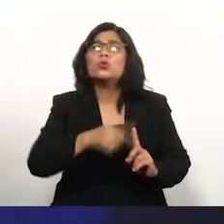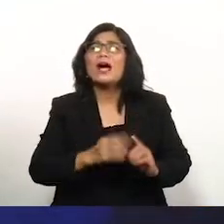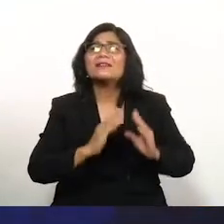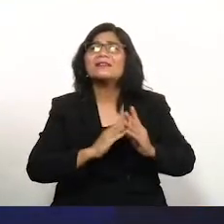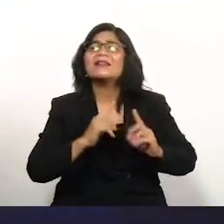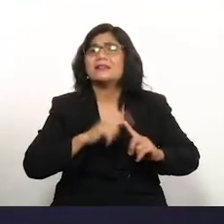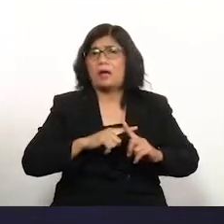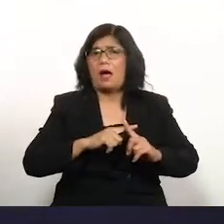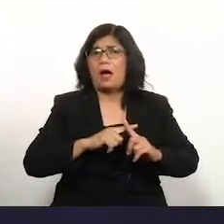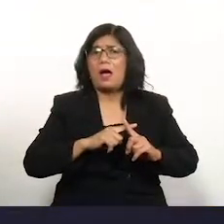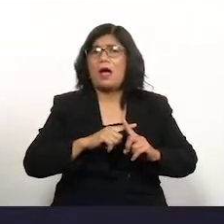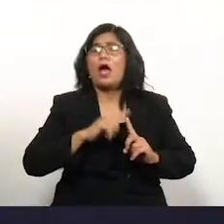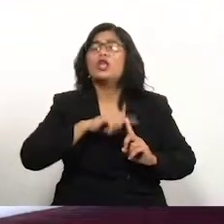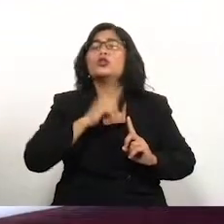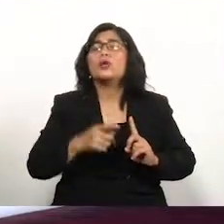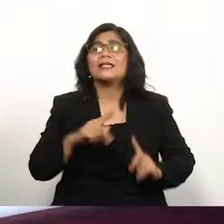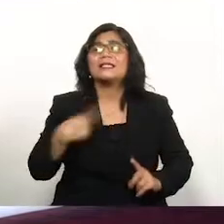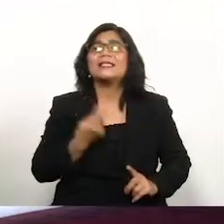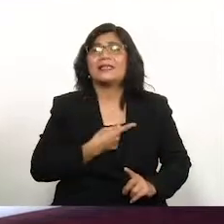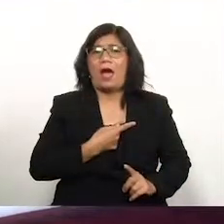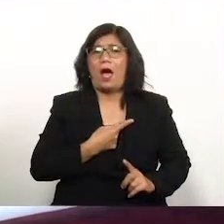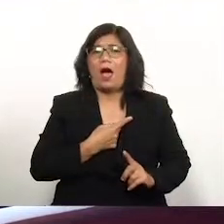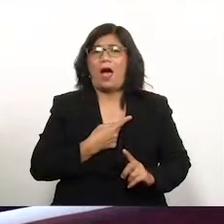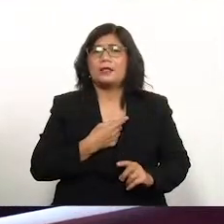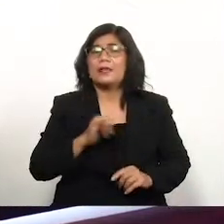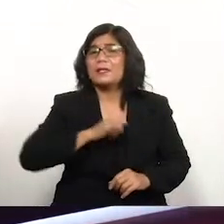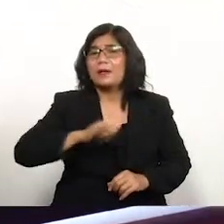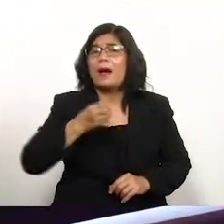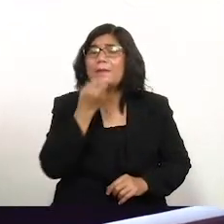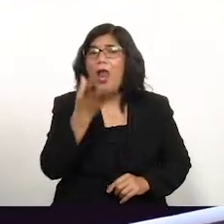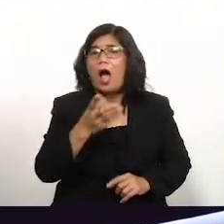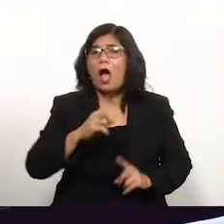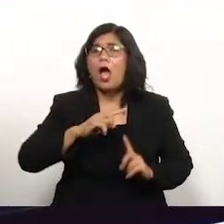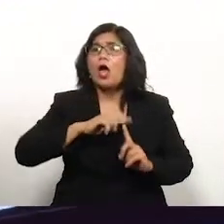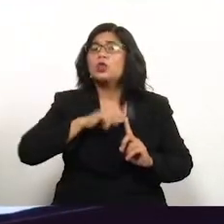gereja Hai sama-sama bilang sama set tugas gereja